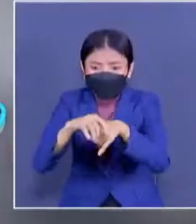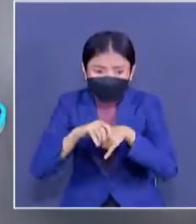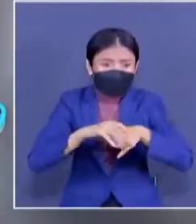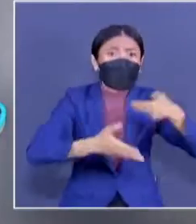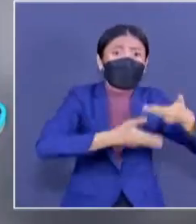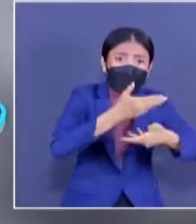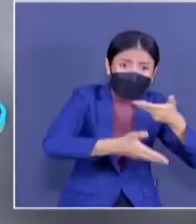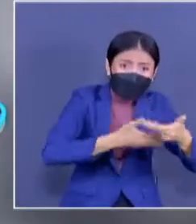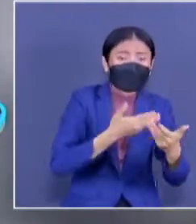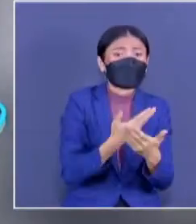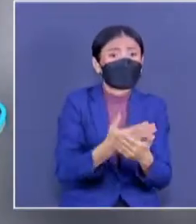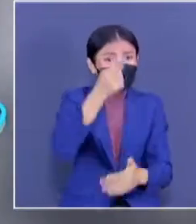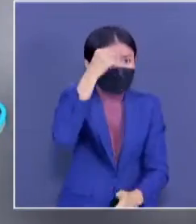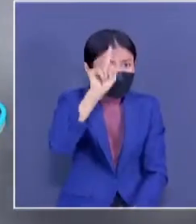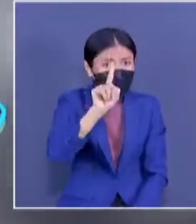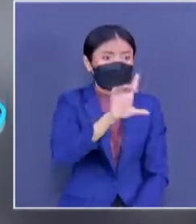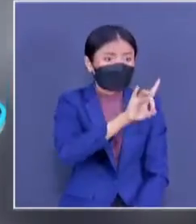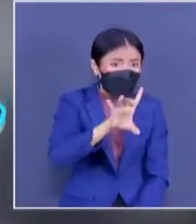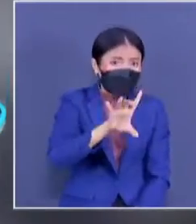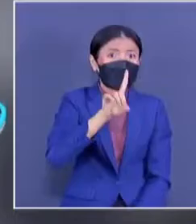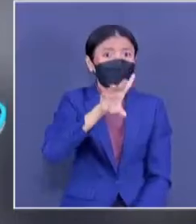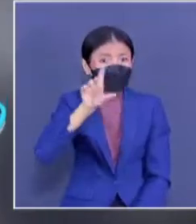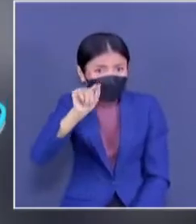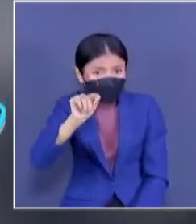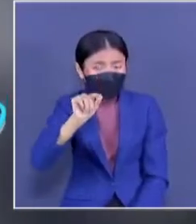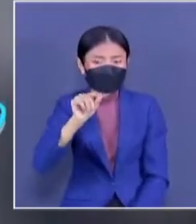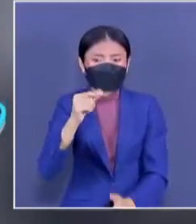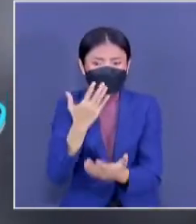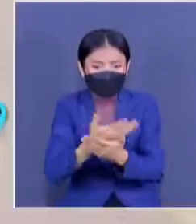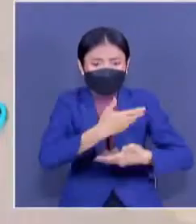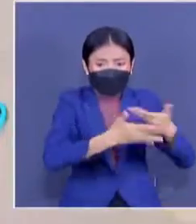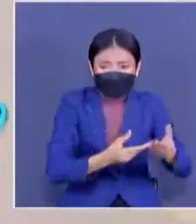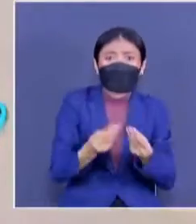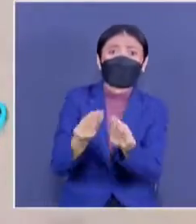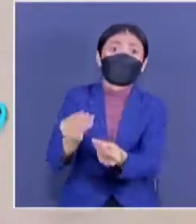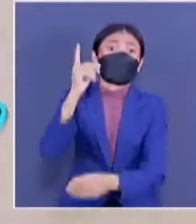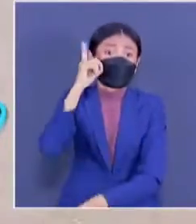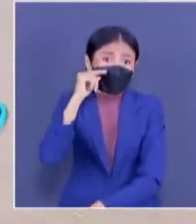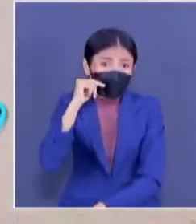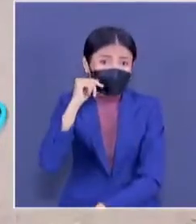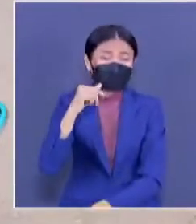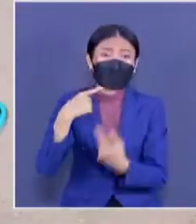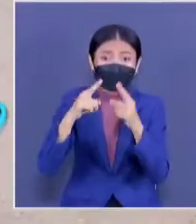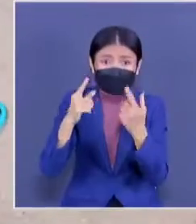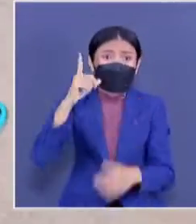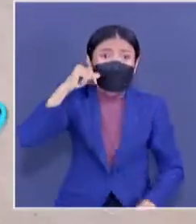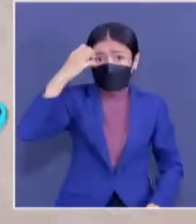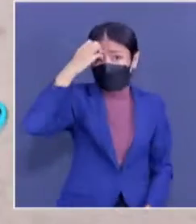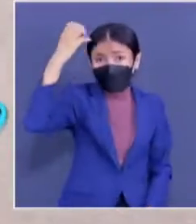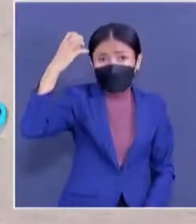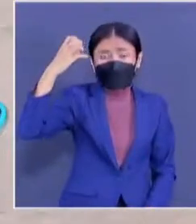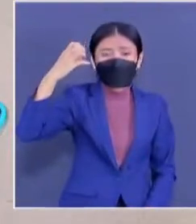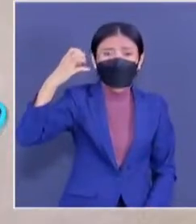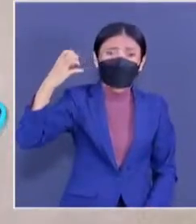าง120บาทบ้างก็เอาไปให้แม่แต่ครั้งนี้แม่โมโหมากตีแรงแล้วก็ใช้เชือกเนี่ยมัดที่มือน้องด้วย